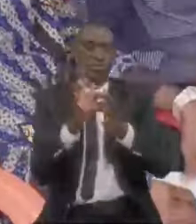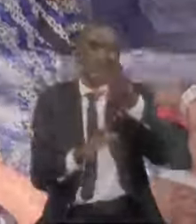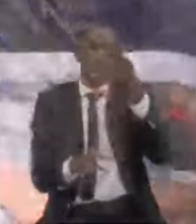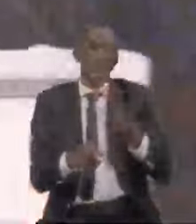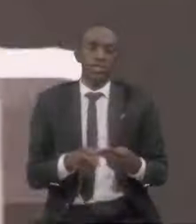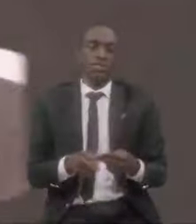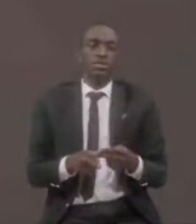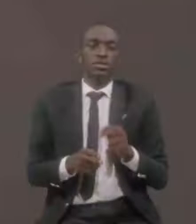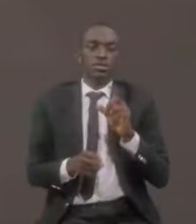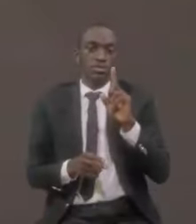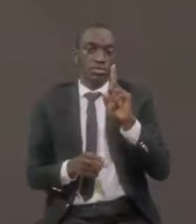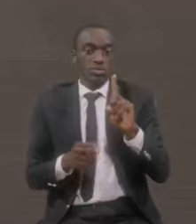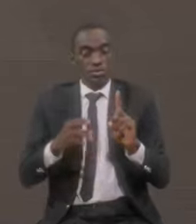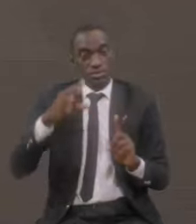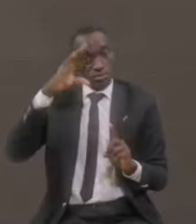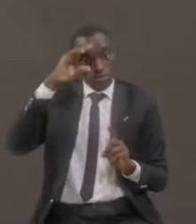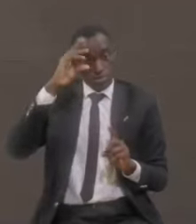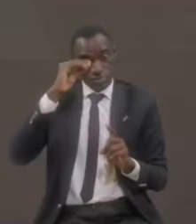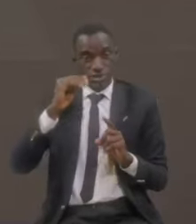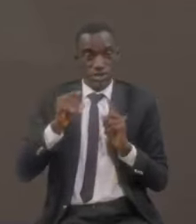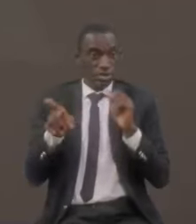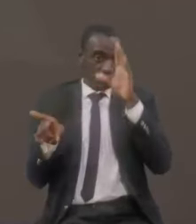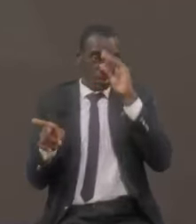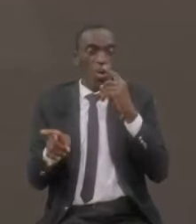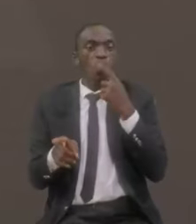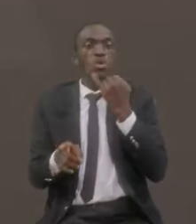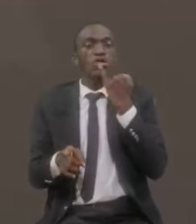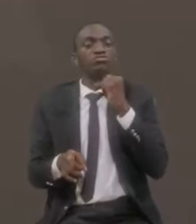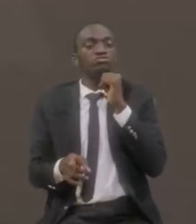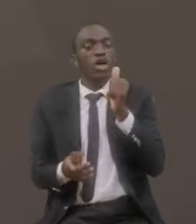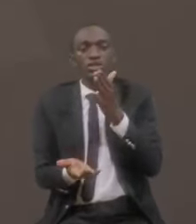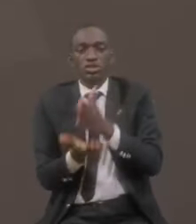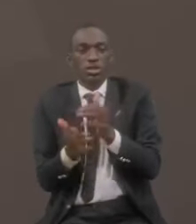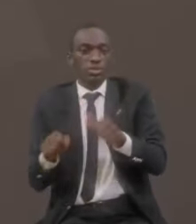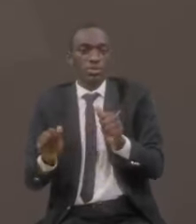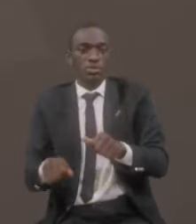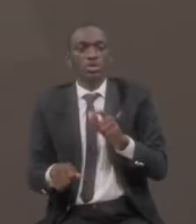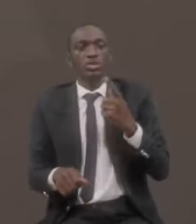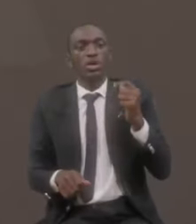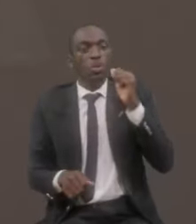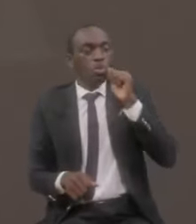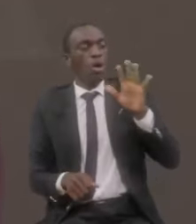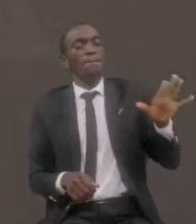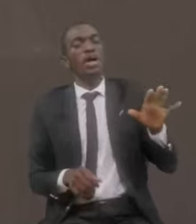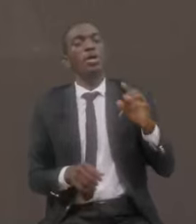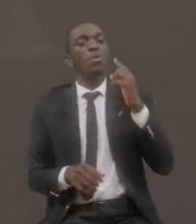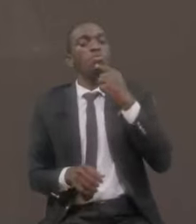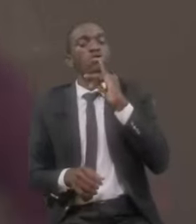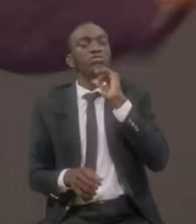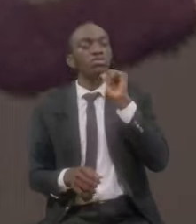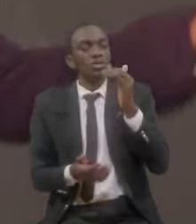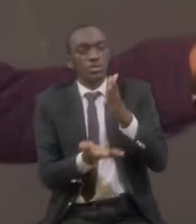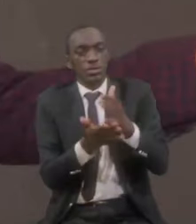Un homme qui est imparable, une femme qui est imparable. Saison sèche, saison